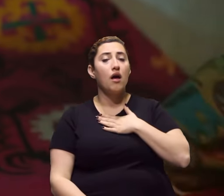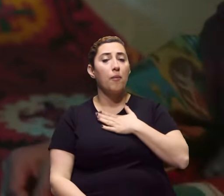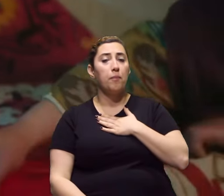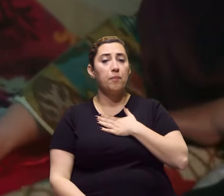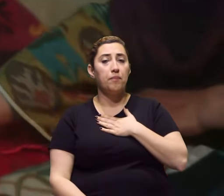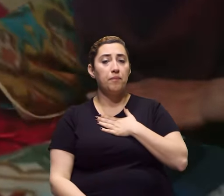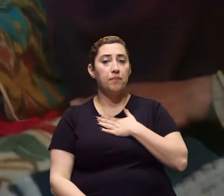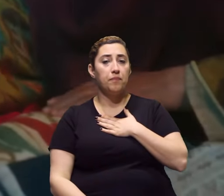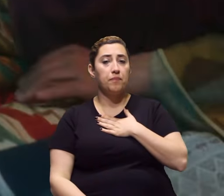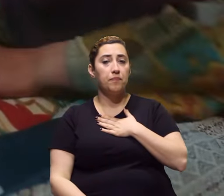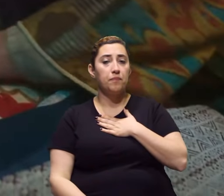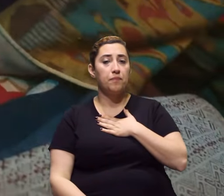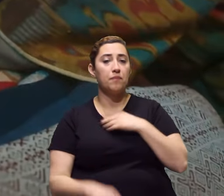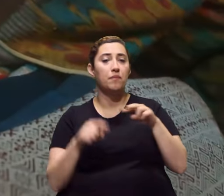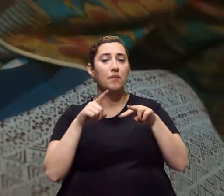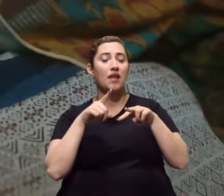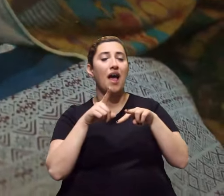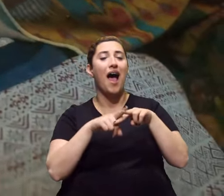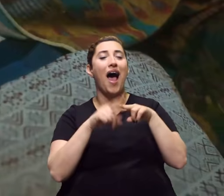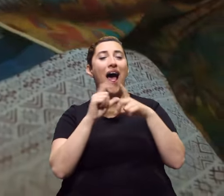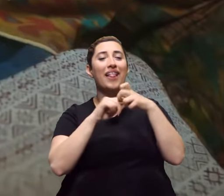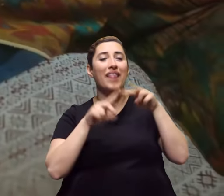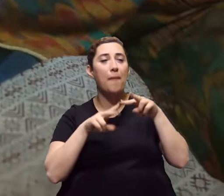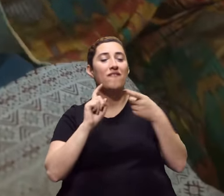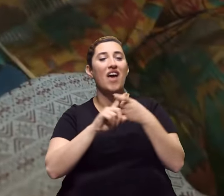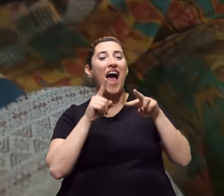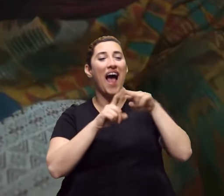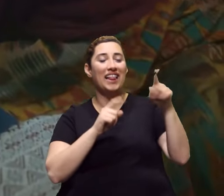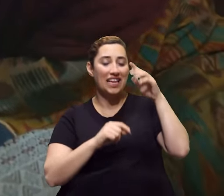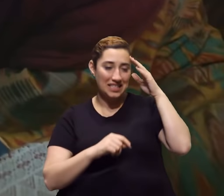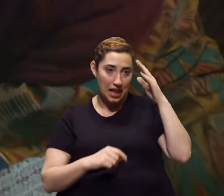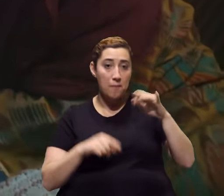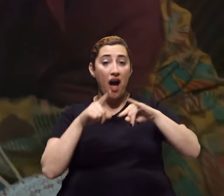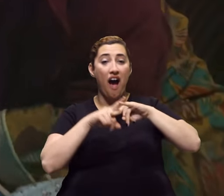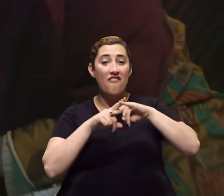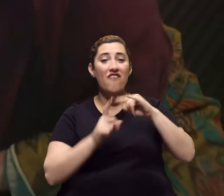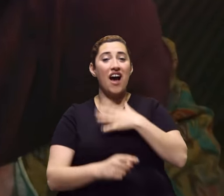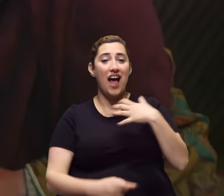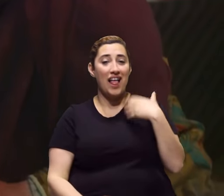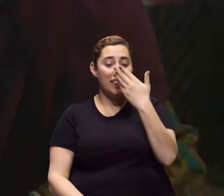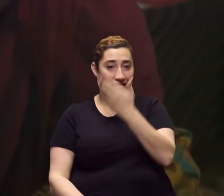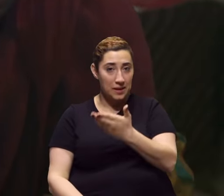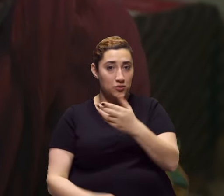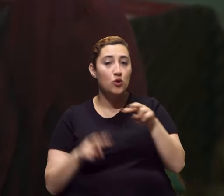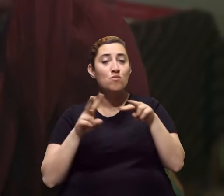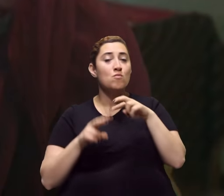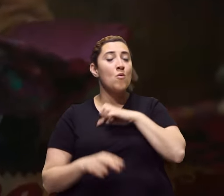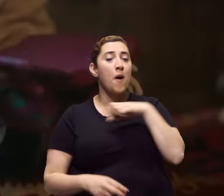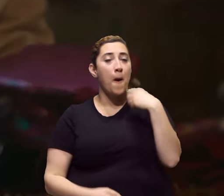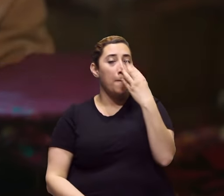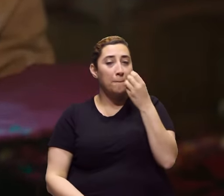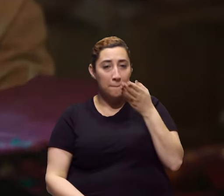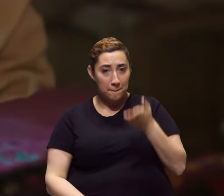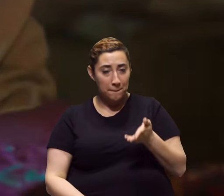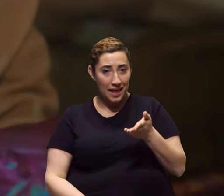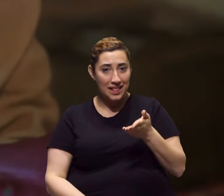Allah'ım, Adem aleyhisselam ile Havva validemiz, Muhammed aleyhisselam